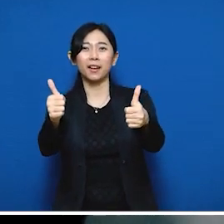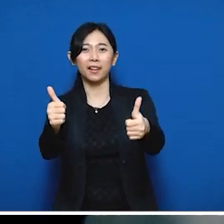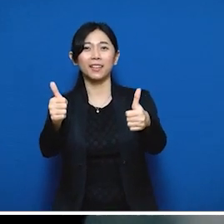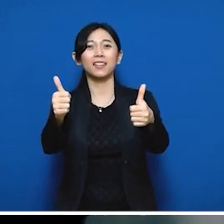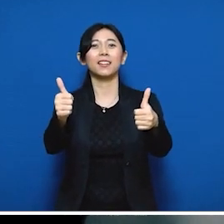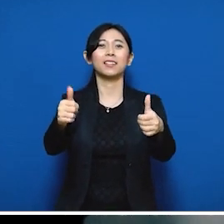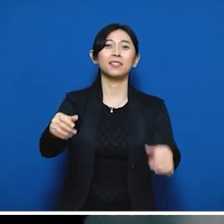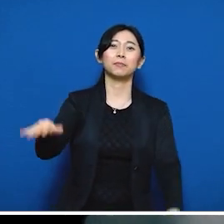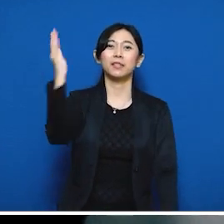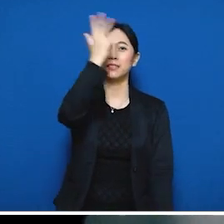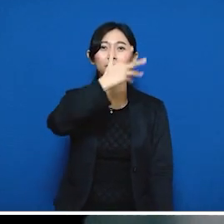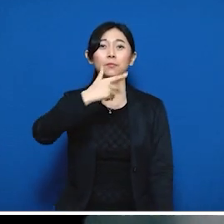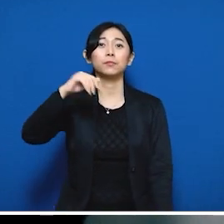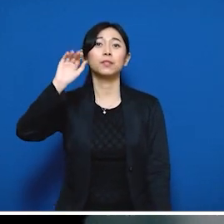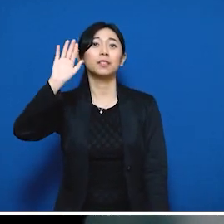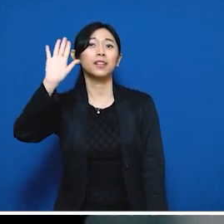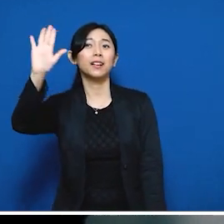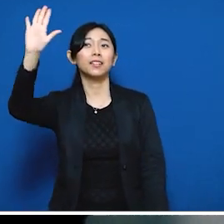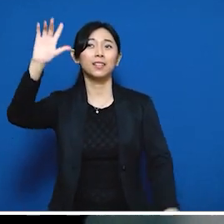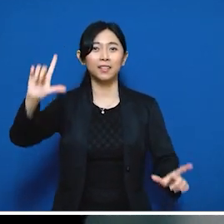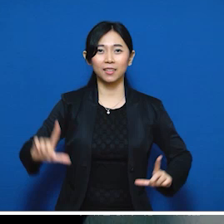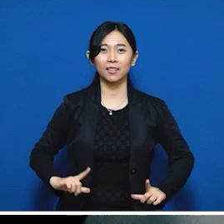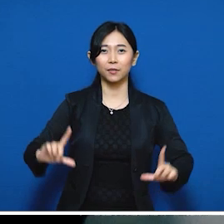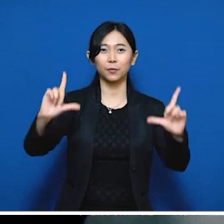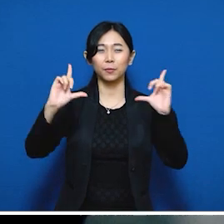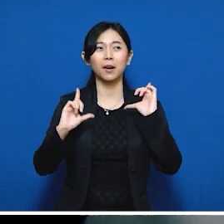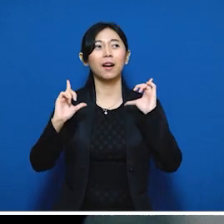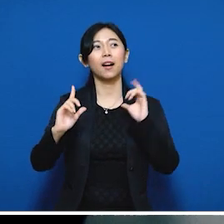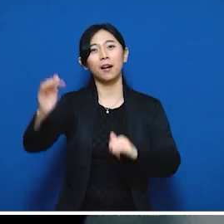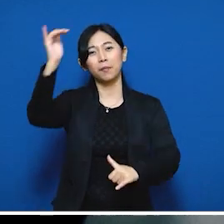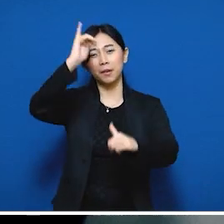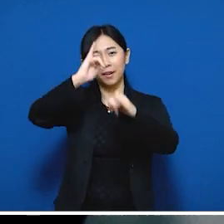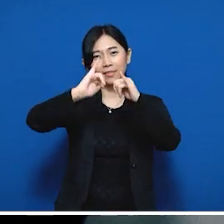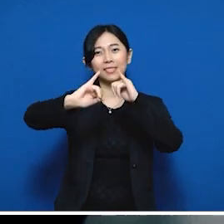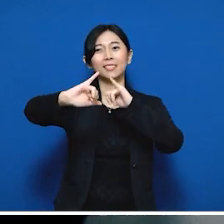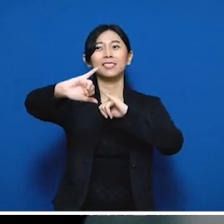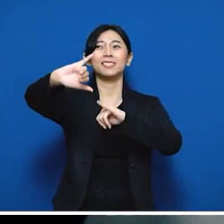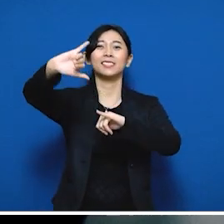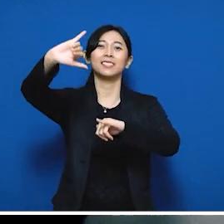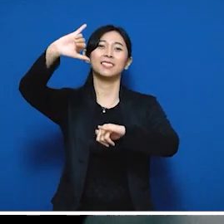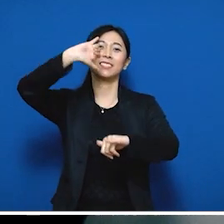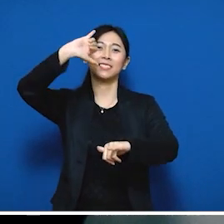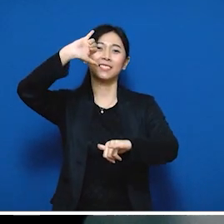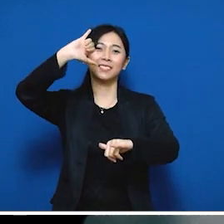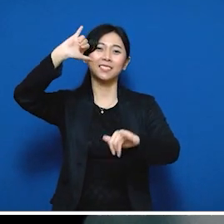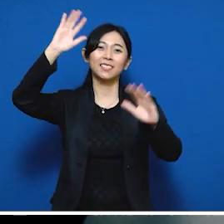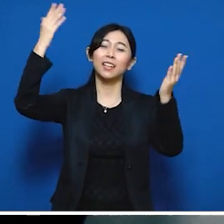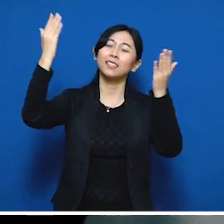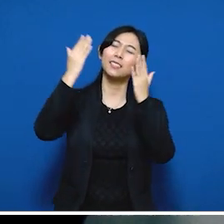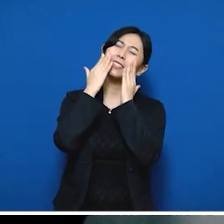teristimewa rahmatmu dan hidup abadi.